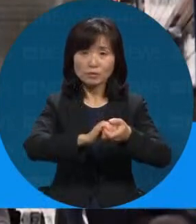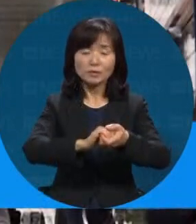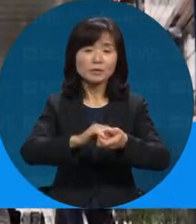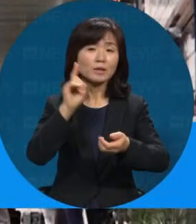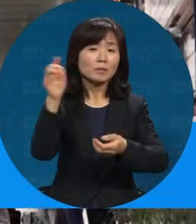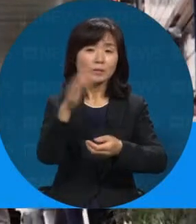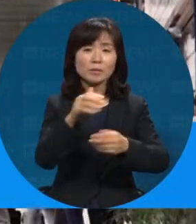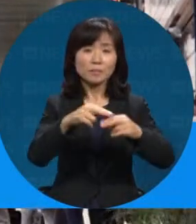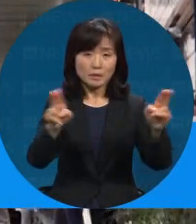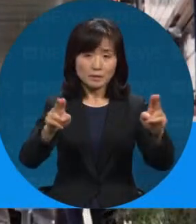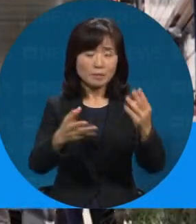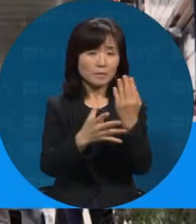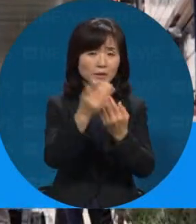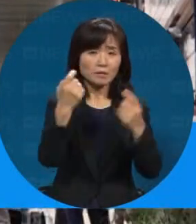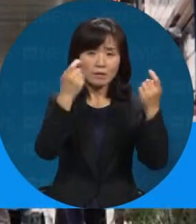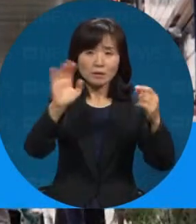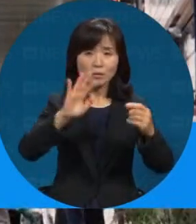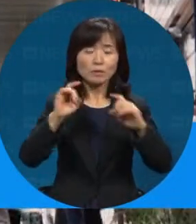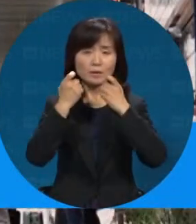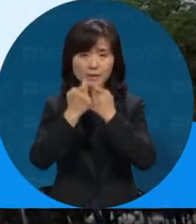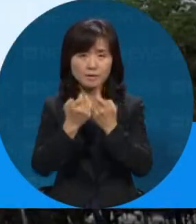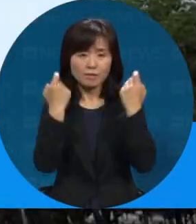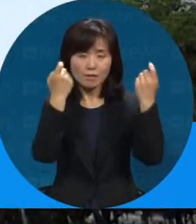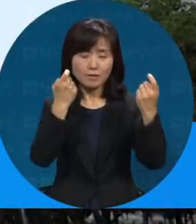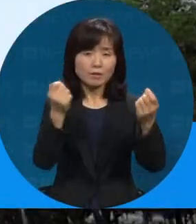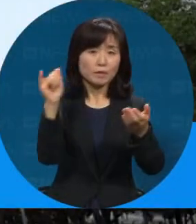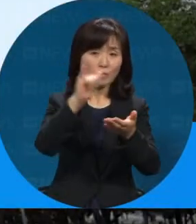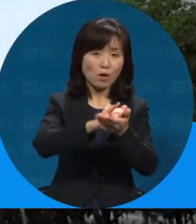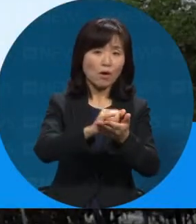아닌 개별 자유 여행객의 입국도 허용하는 등